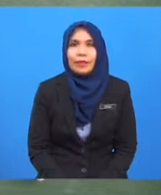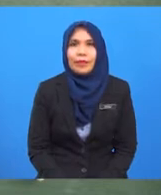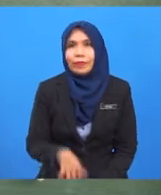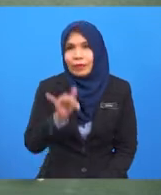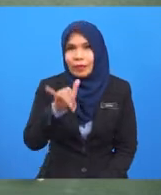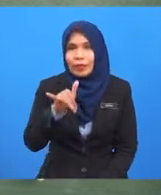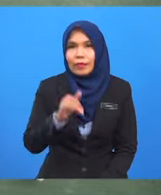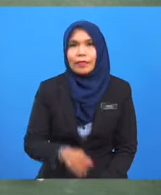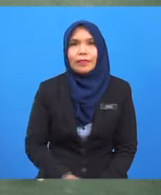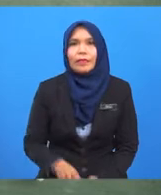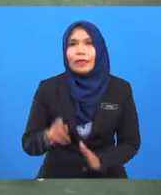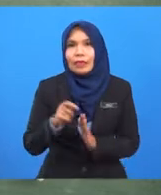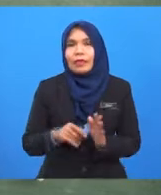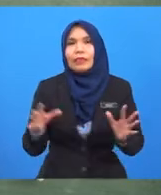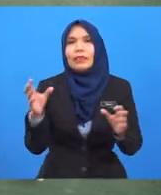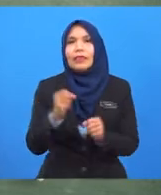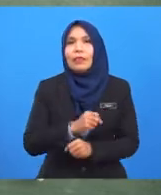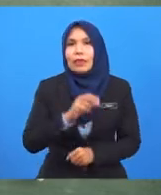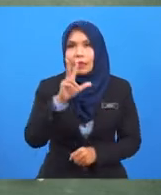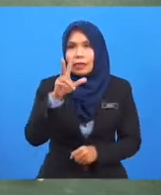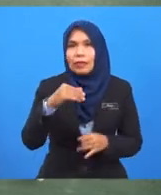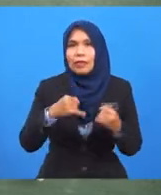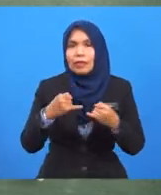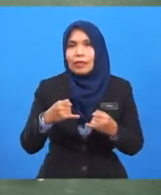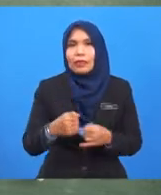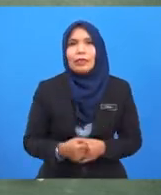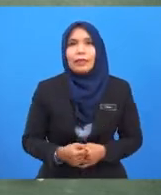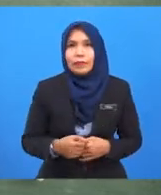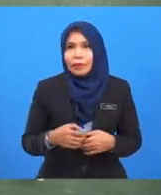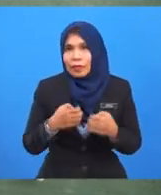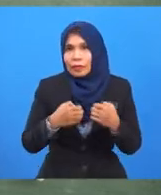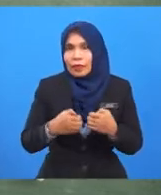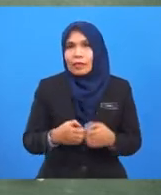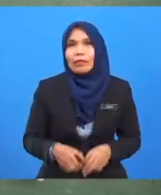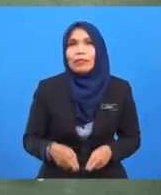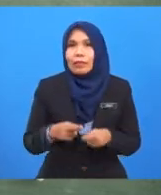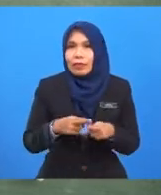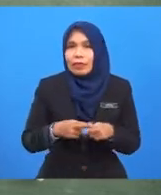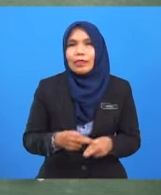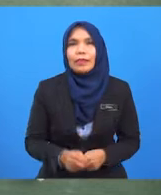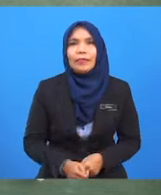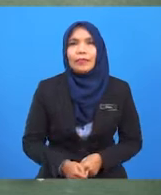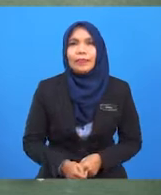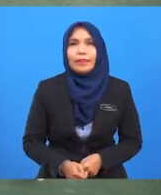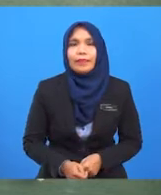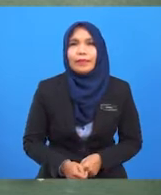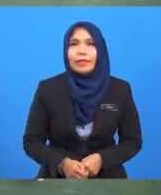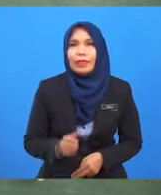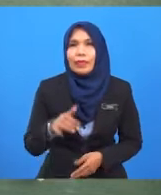Ya, terdapat tiga jenis mesin ringkas pada gerudi tangan ini,